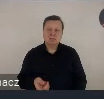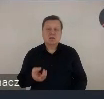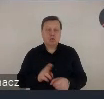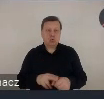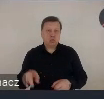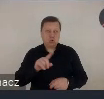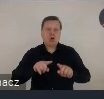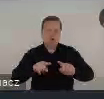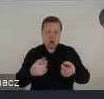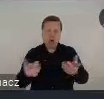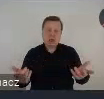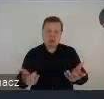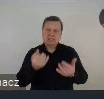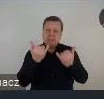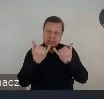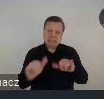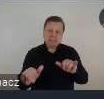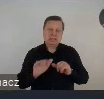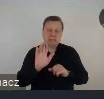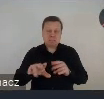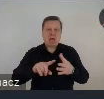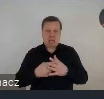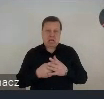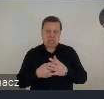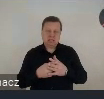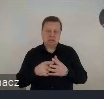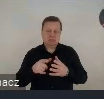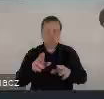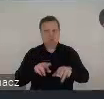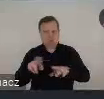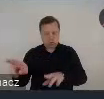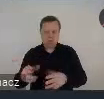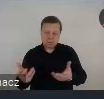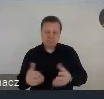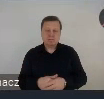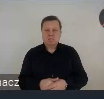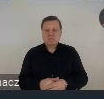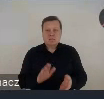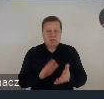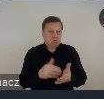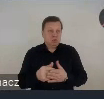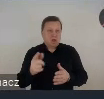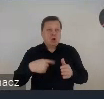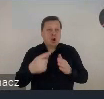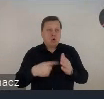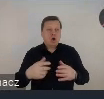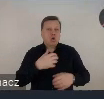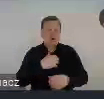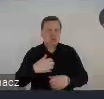organizacji mają inne, osobne rejestry, do których one są wpisywane. Na przykład właśnie koła gospodyń wiejskich